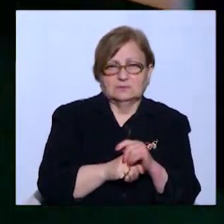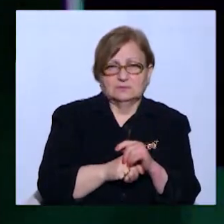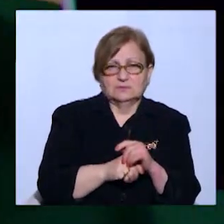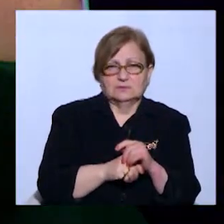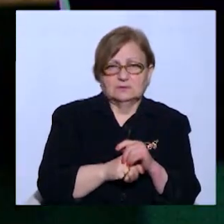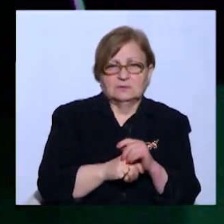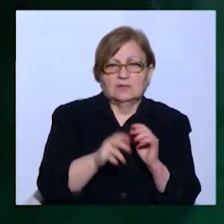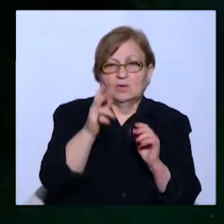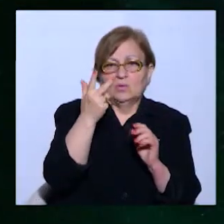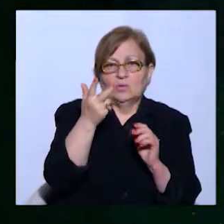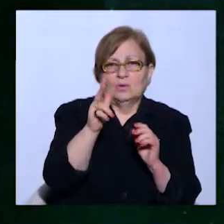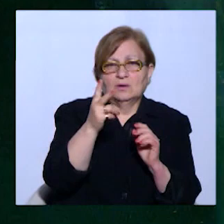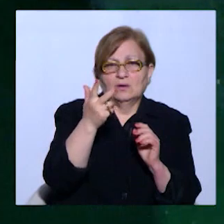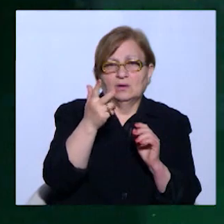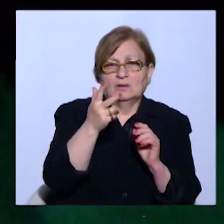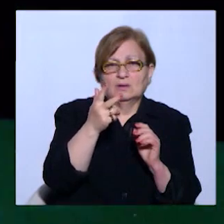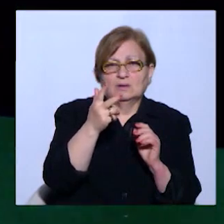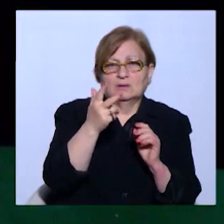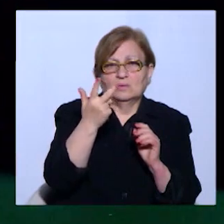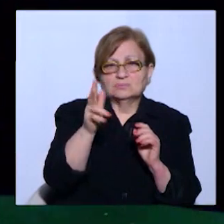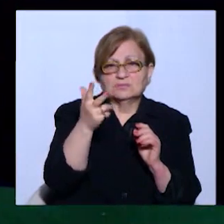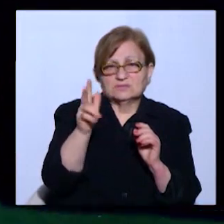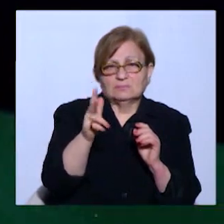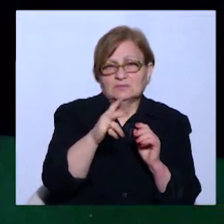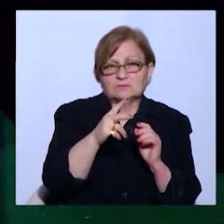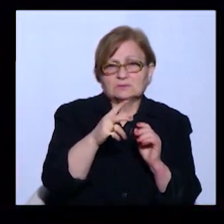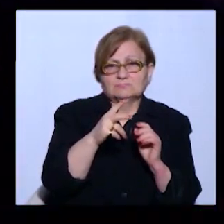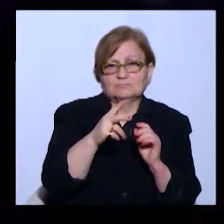33 33-დი. აი აქ სადაც გამომივიდა ხო 33.